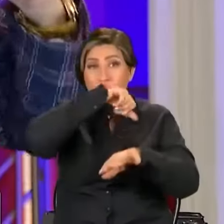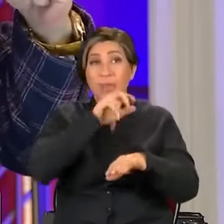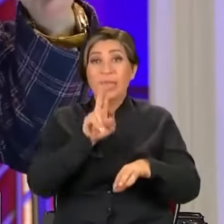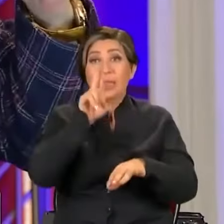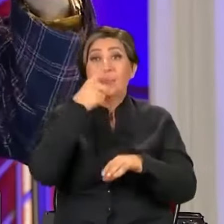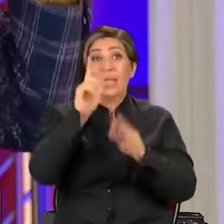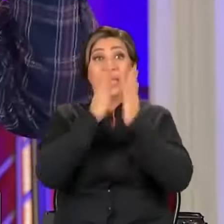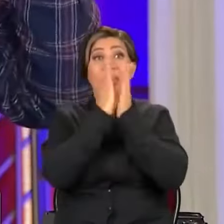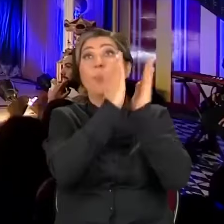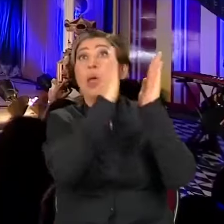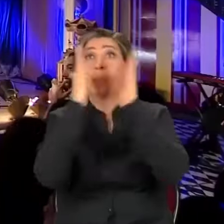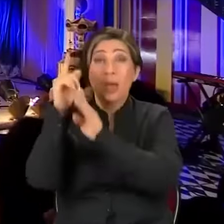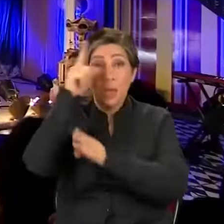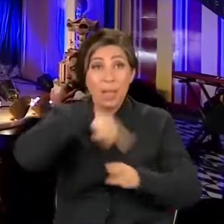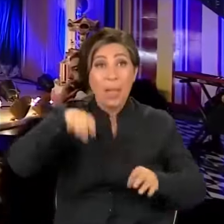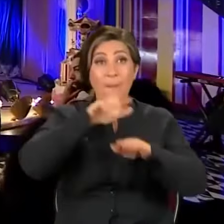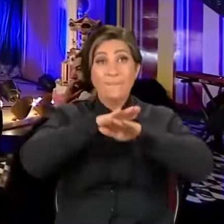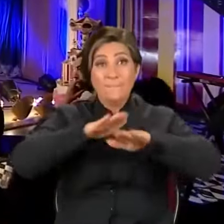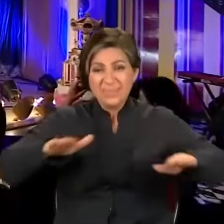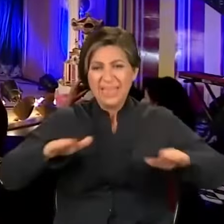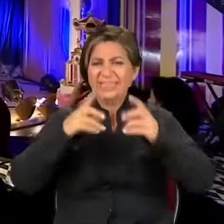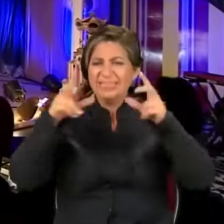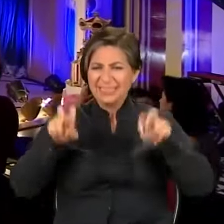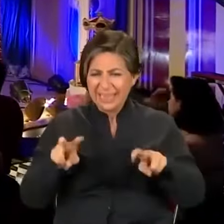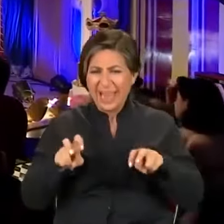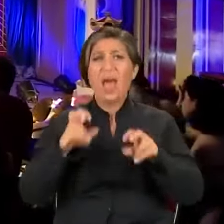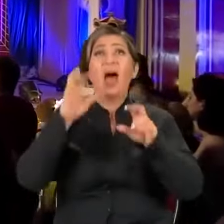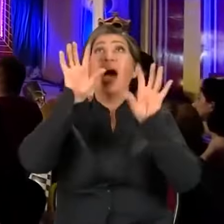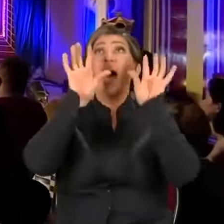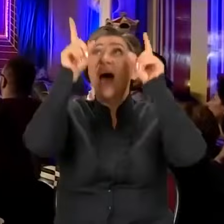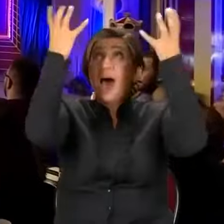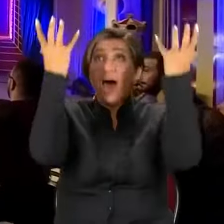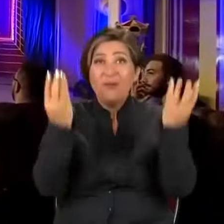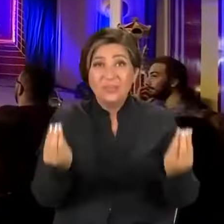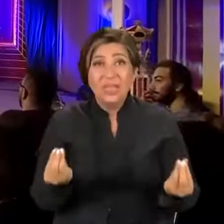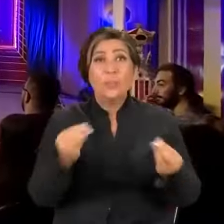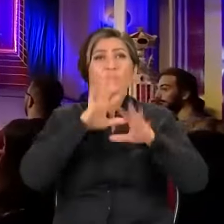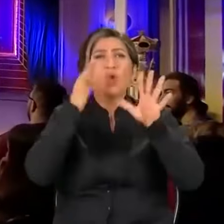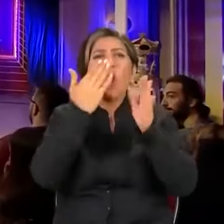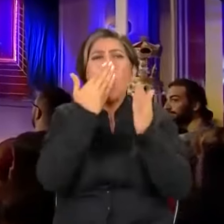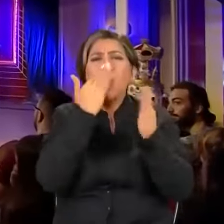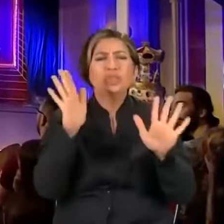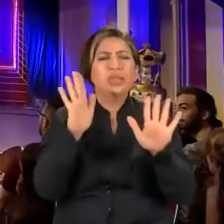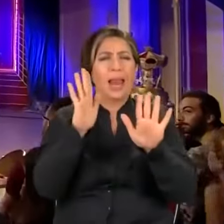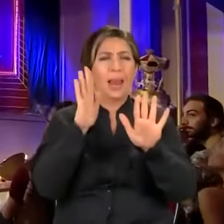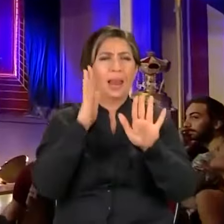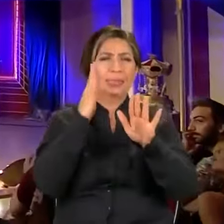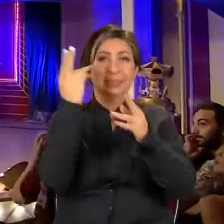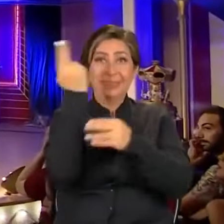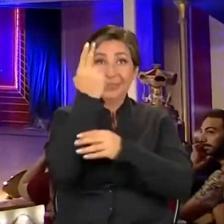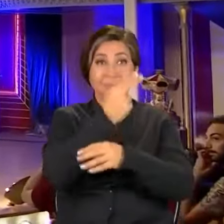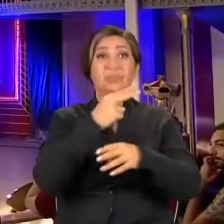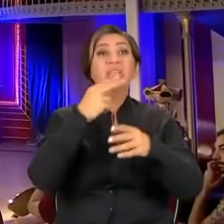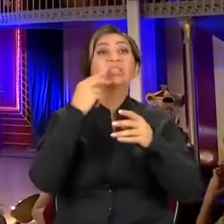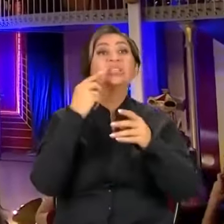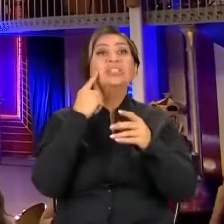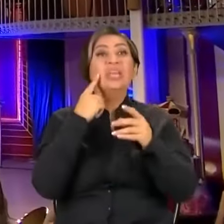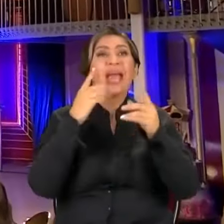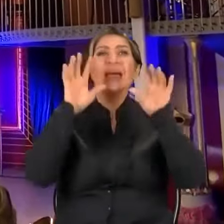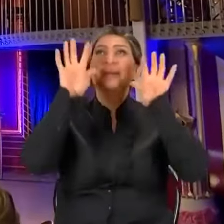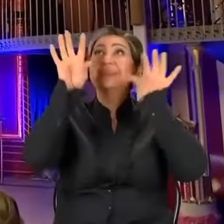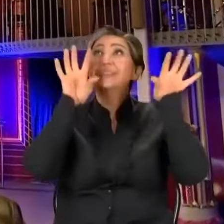7000 kitaplık bir kütüphane, masalardan sandalyelere, avizelere, bütün orijinal resimlere, bütün sahne